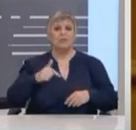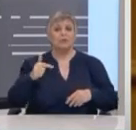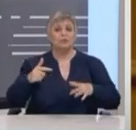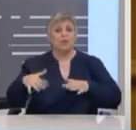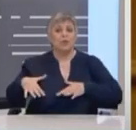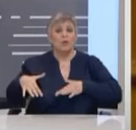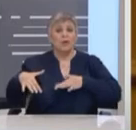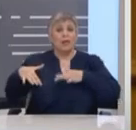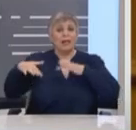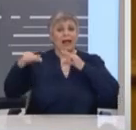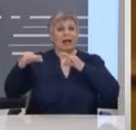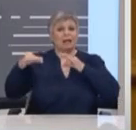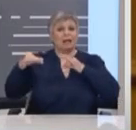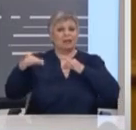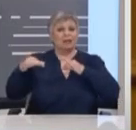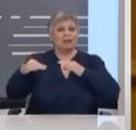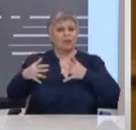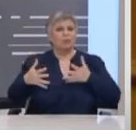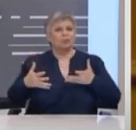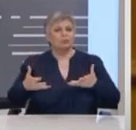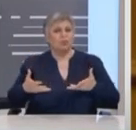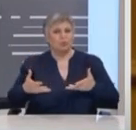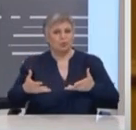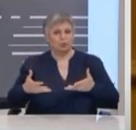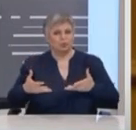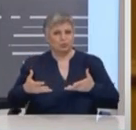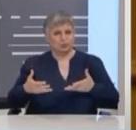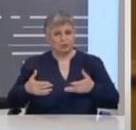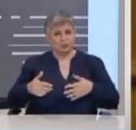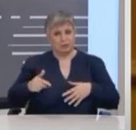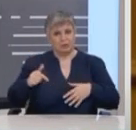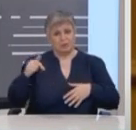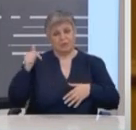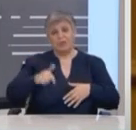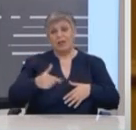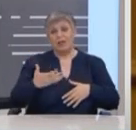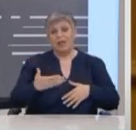μορφή ενός κορυφαίου ζητήματος που αφορά